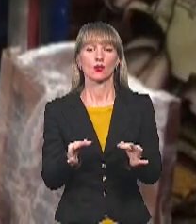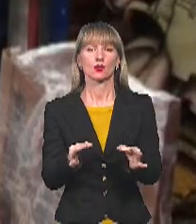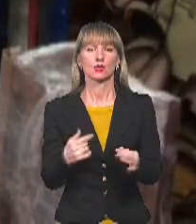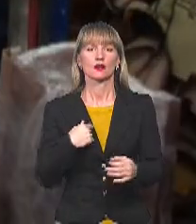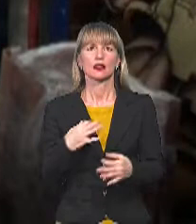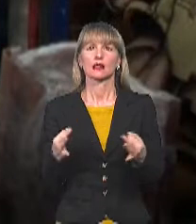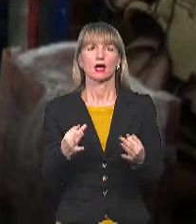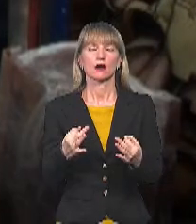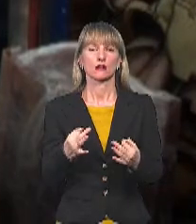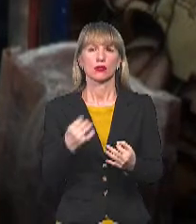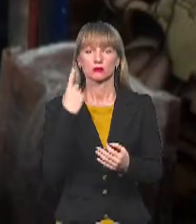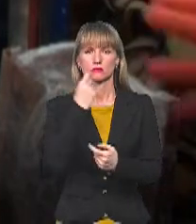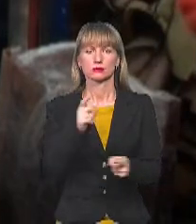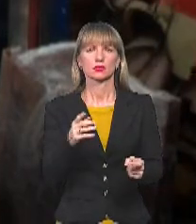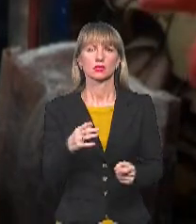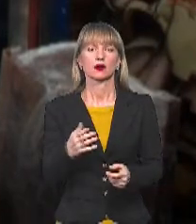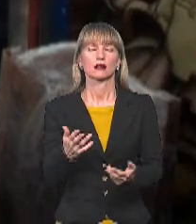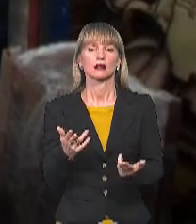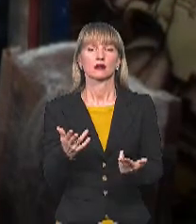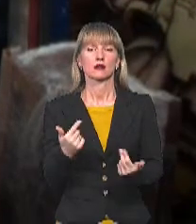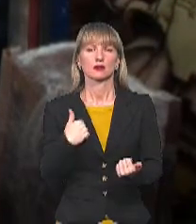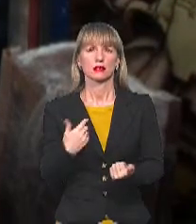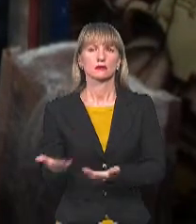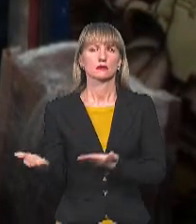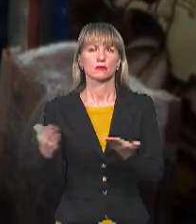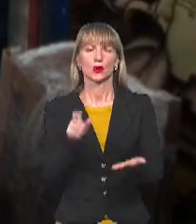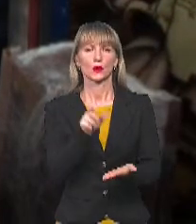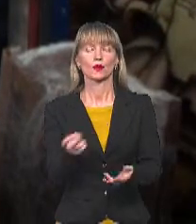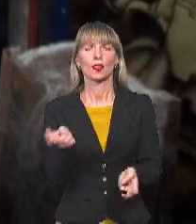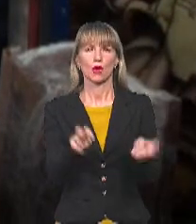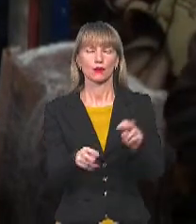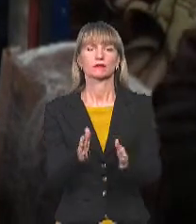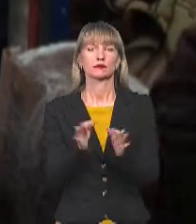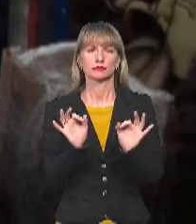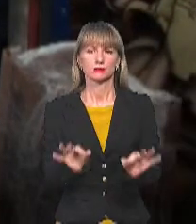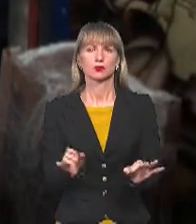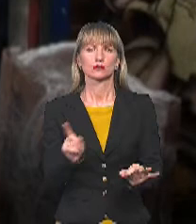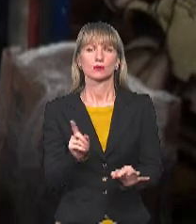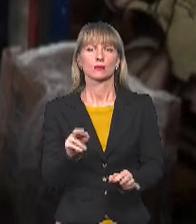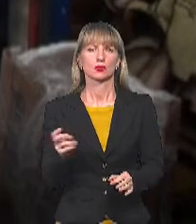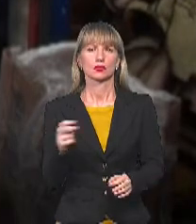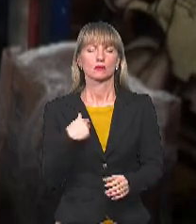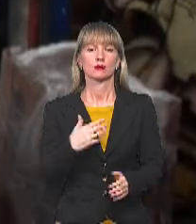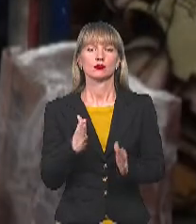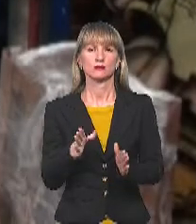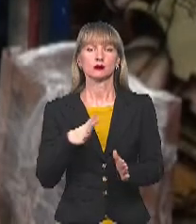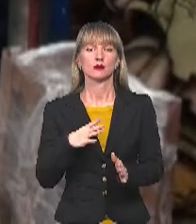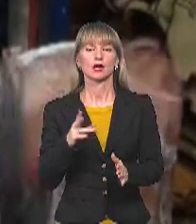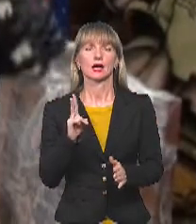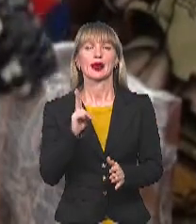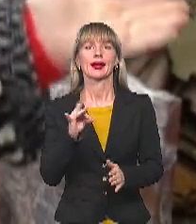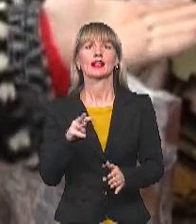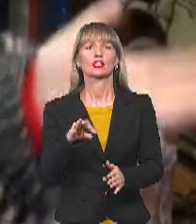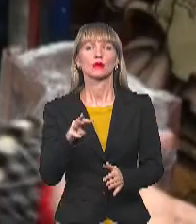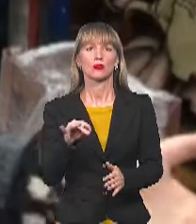не попереджував і ми не знали. Нас гукають сюди, люди нас запрошують, люди ходять, правда. Щоб піти в критий ринок, ми тільки що були в критому ринку, там жодного місця